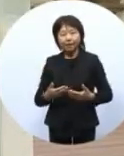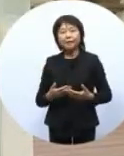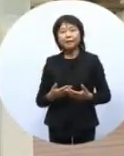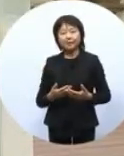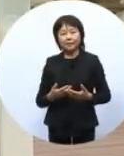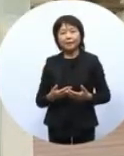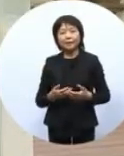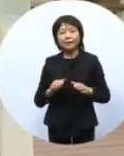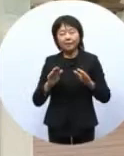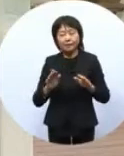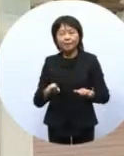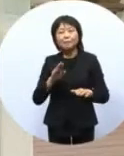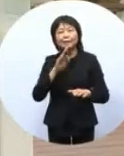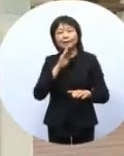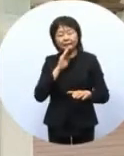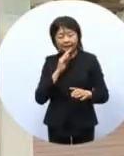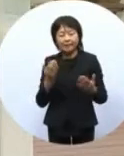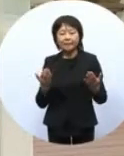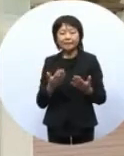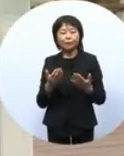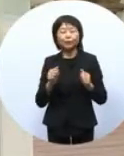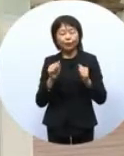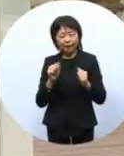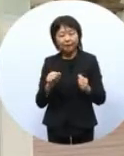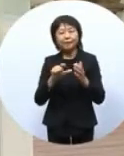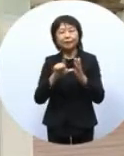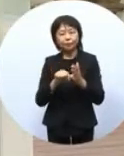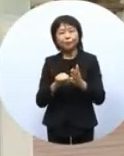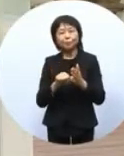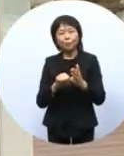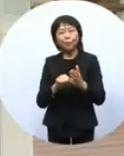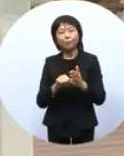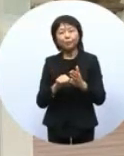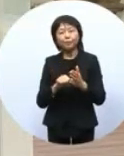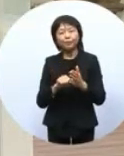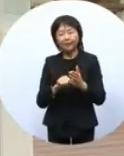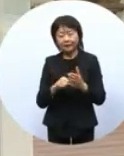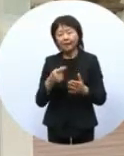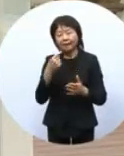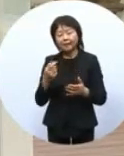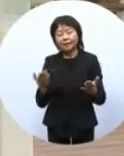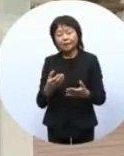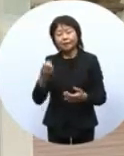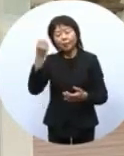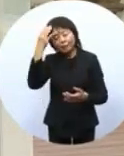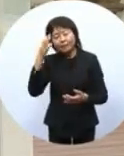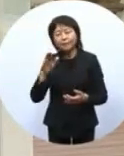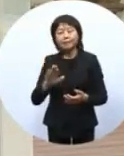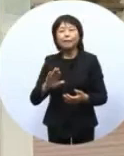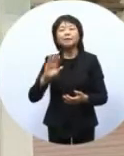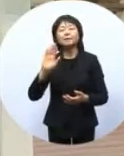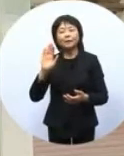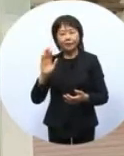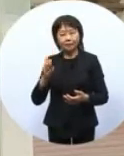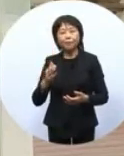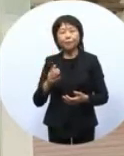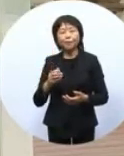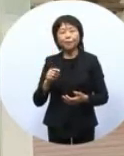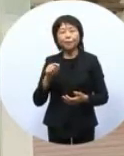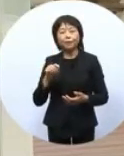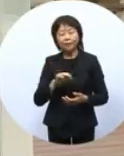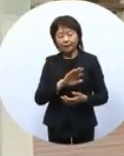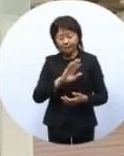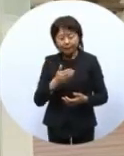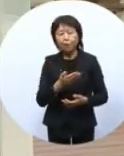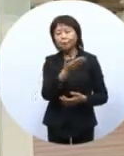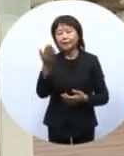今実際働いてもみんな仕事を忘れたりとかするんですけど、でもそういうのもみんなフォローして